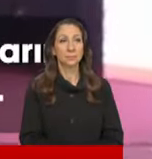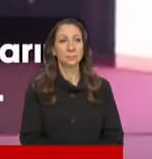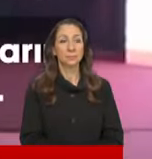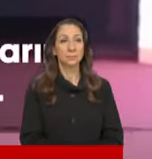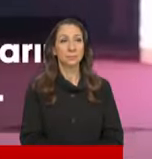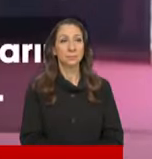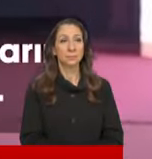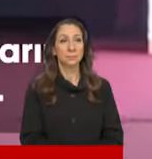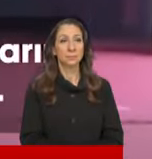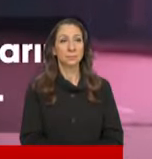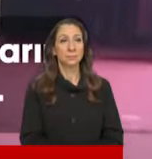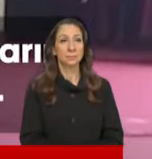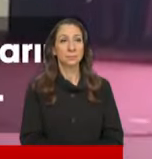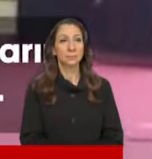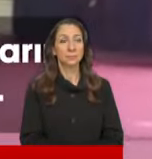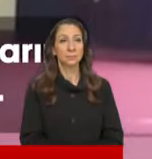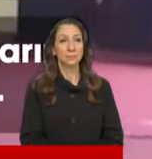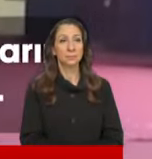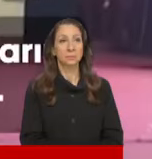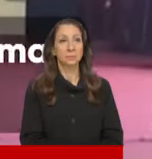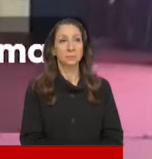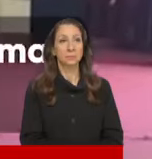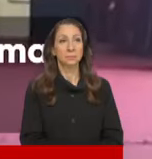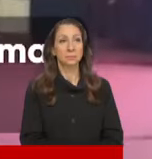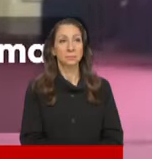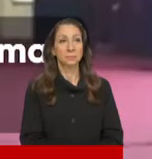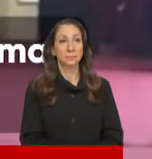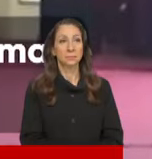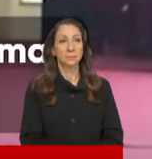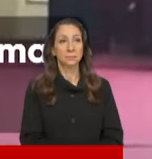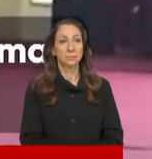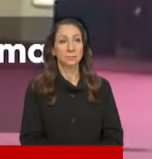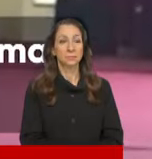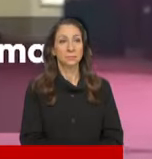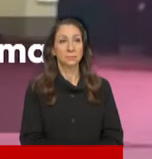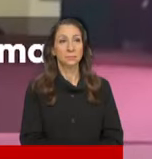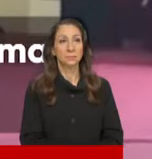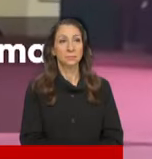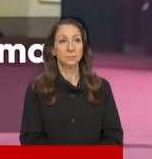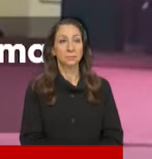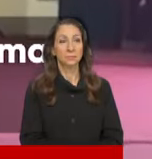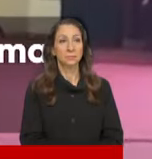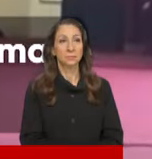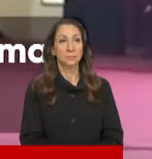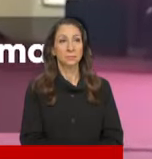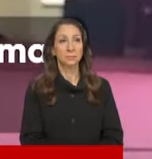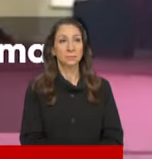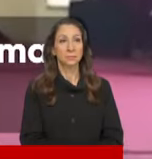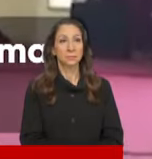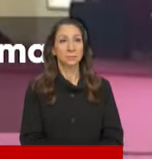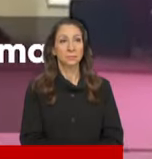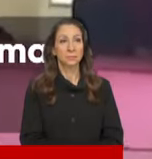değiştirmez lers sandık pazar günü önümüze gelecek Ondan sonra da hani kurt kışı atlatır